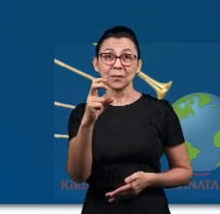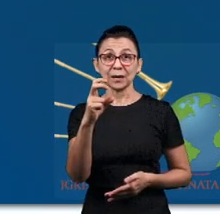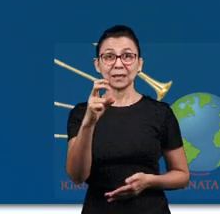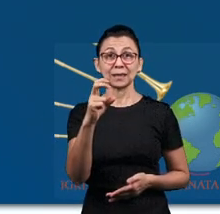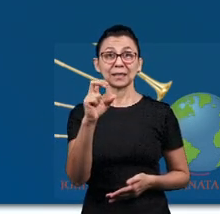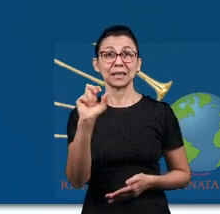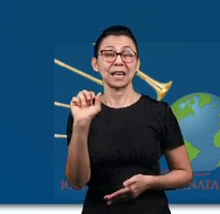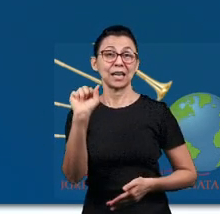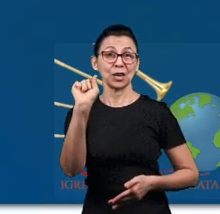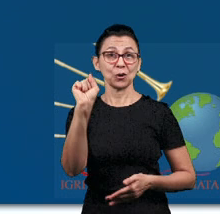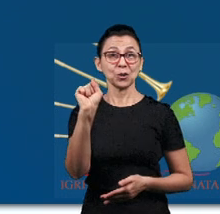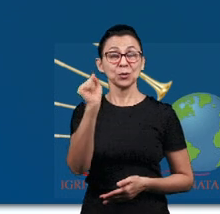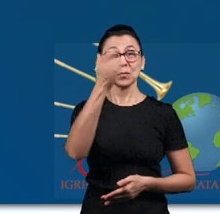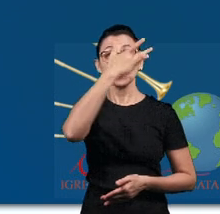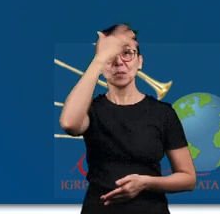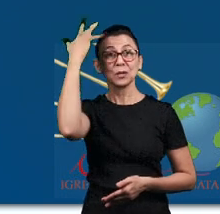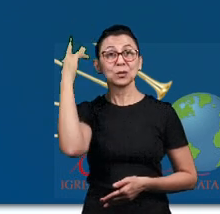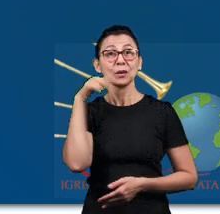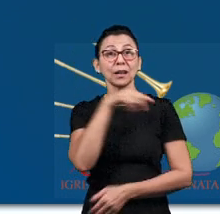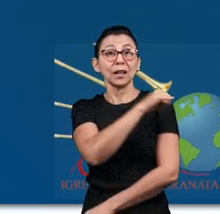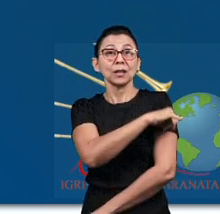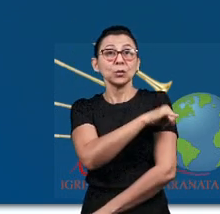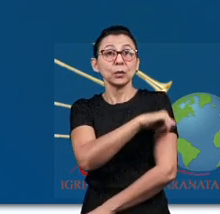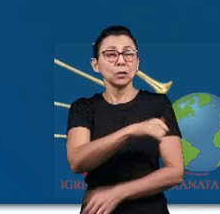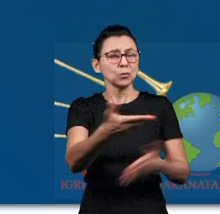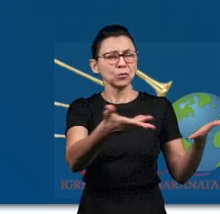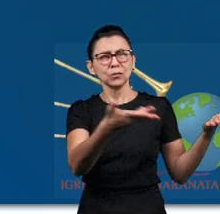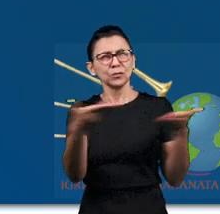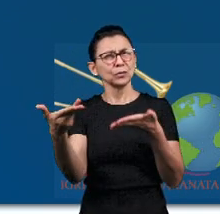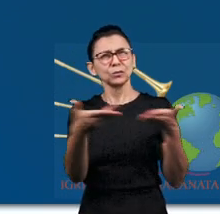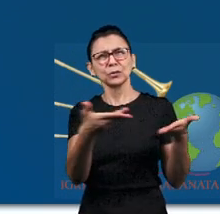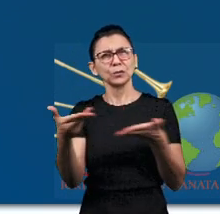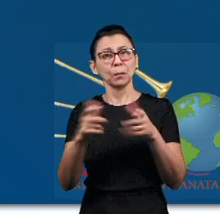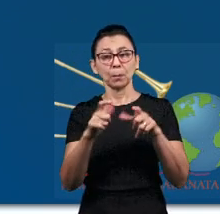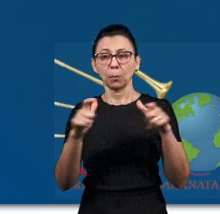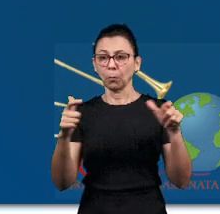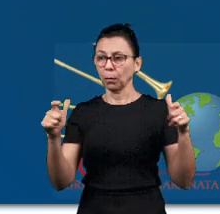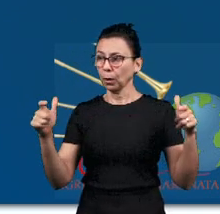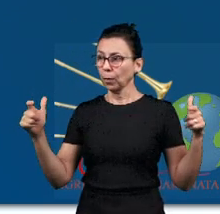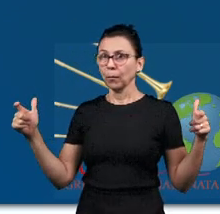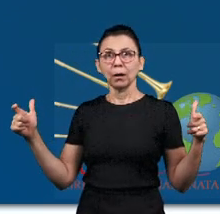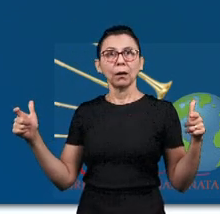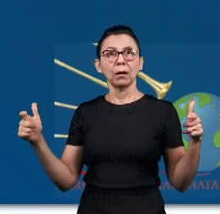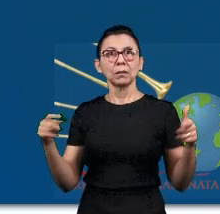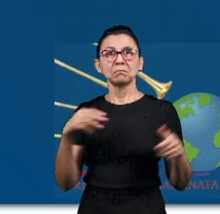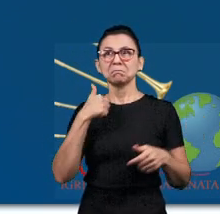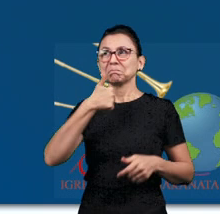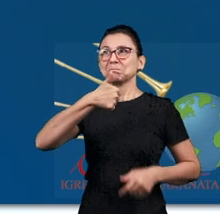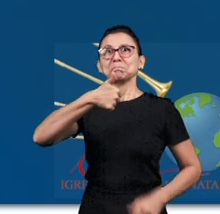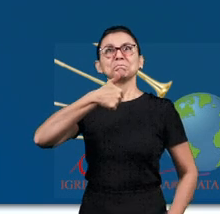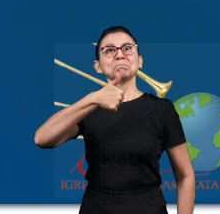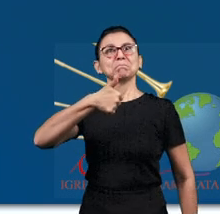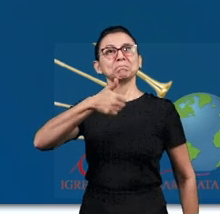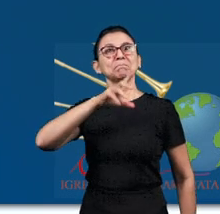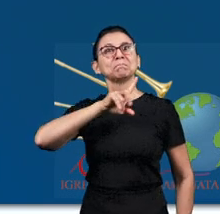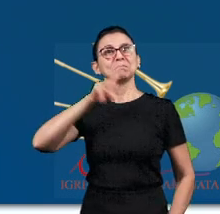Voici le tableau. Il est de Rio de Janeiro. Mais mon frère, que Dieu te bénisse. Oui, c'est exactement cela.